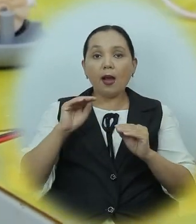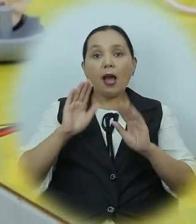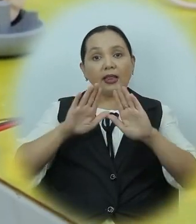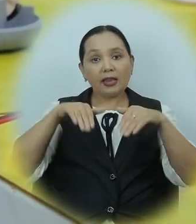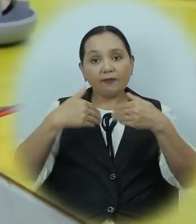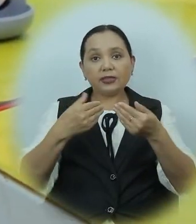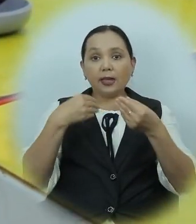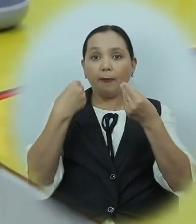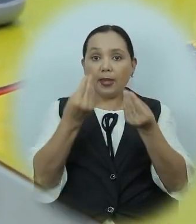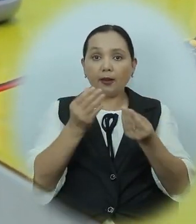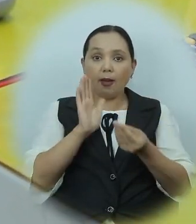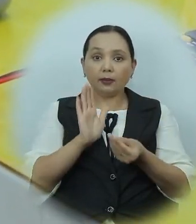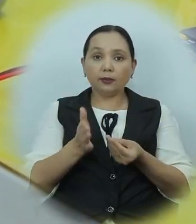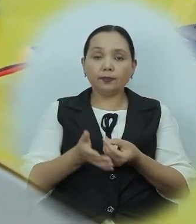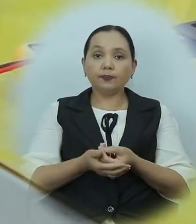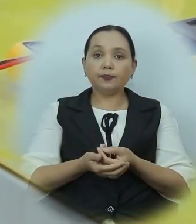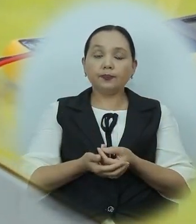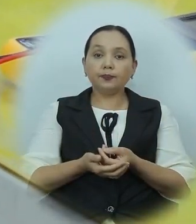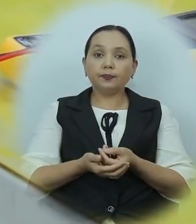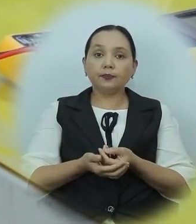tavsiya beriladi.